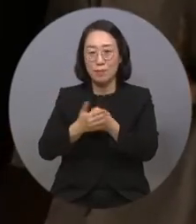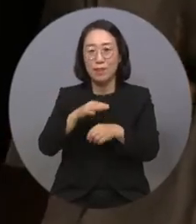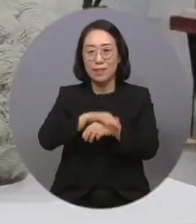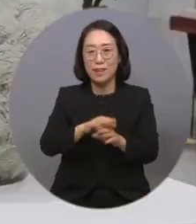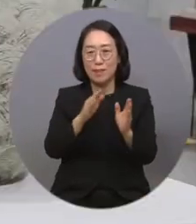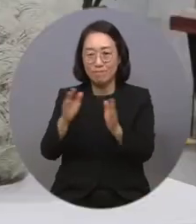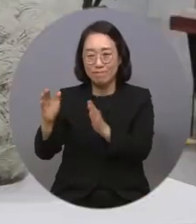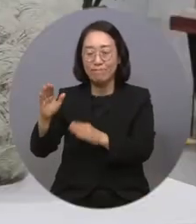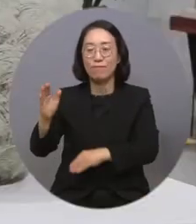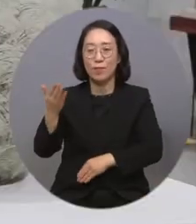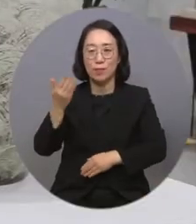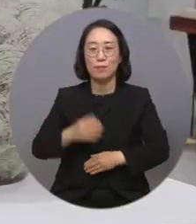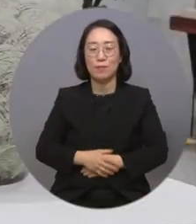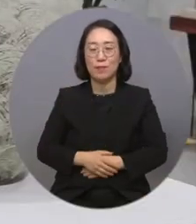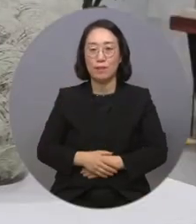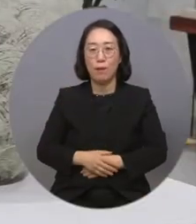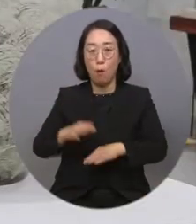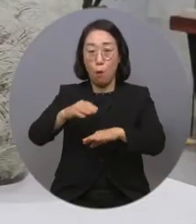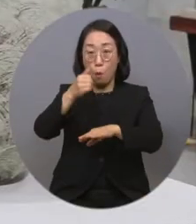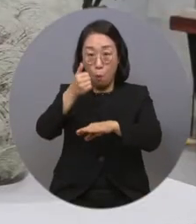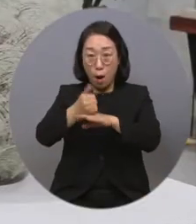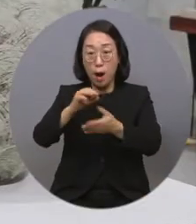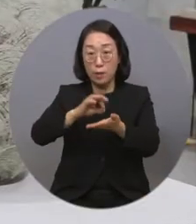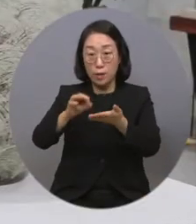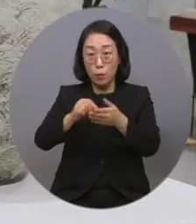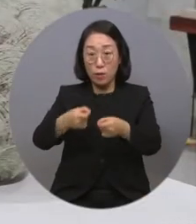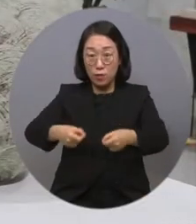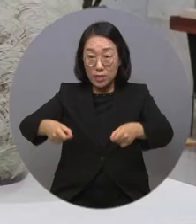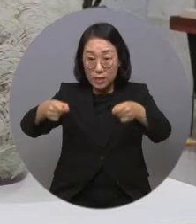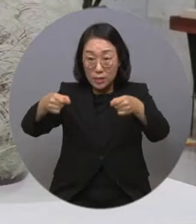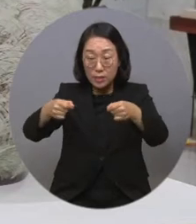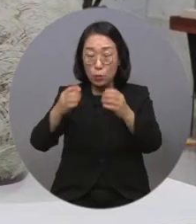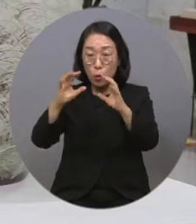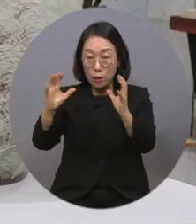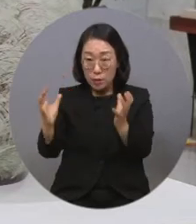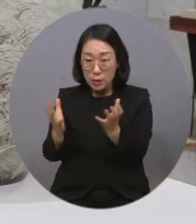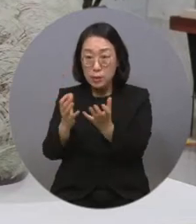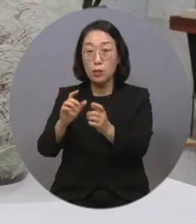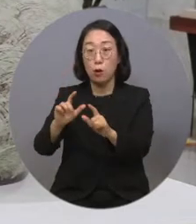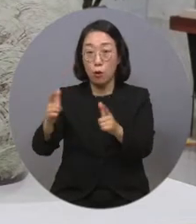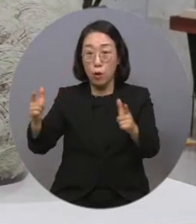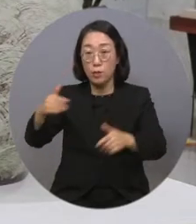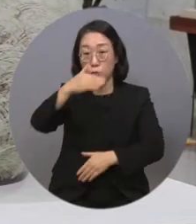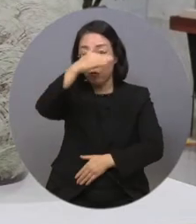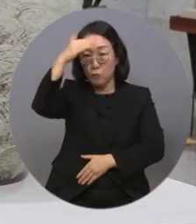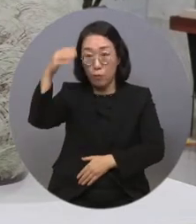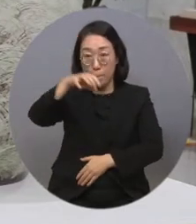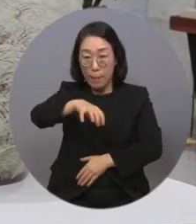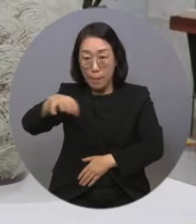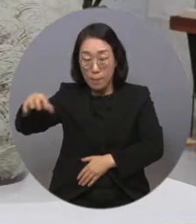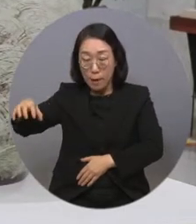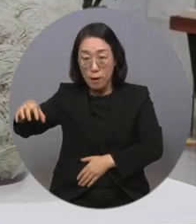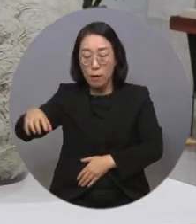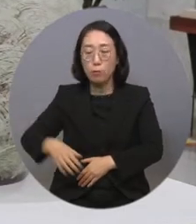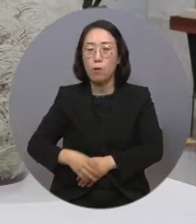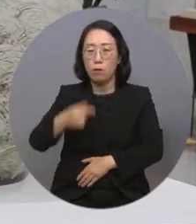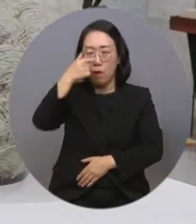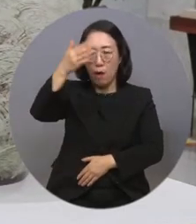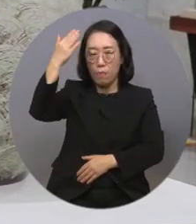있었습니다. 왕실 도자기의 매력을 한자리에서 관람할 수 있게 된 특별 전시회로 당시